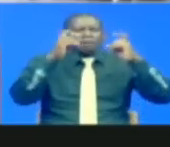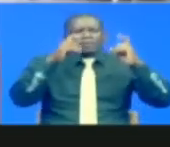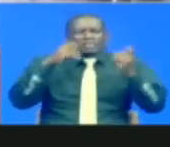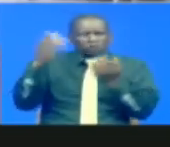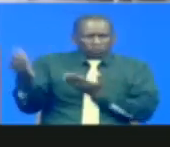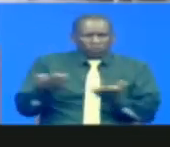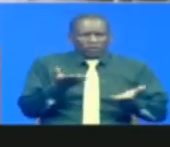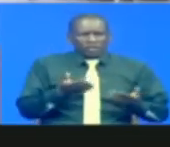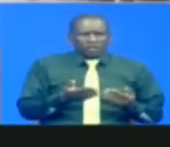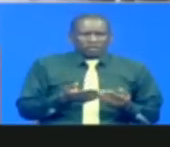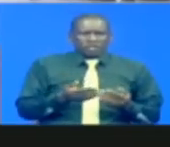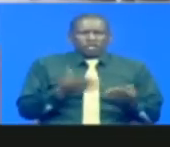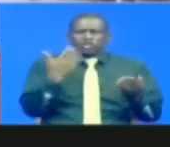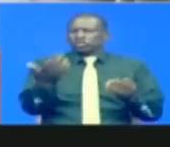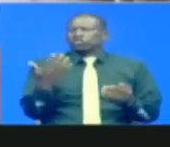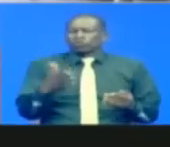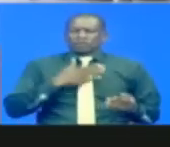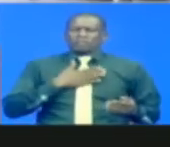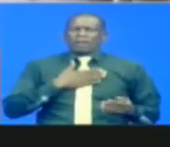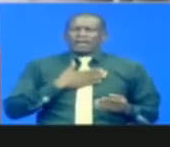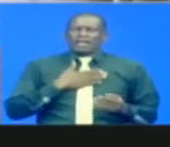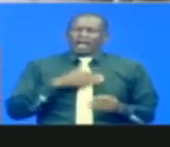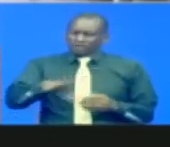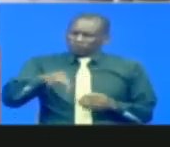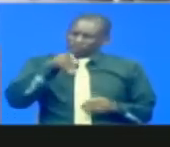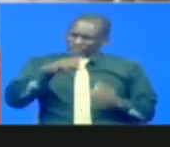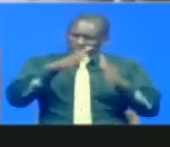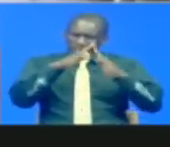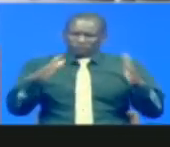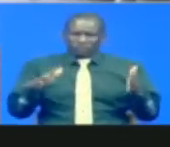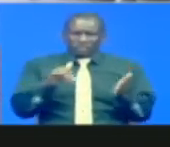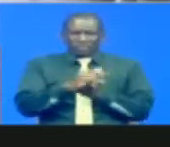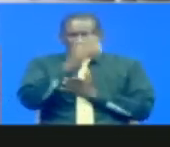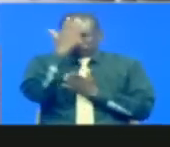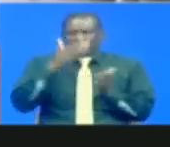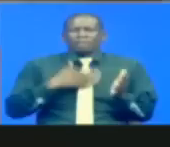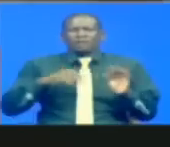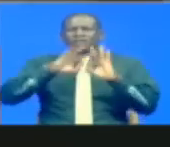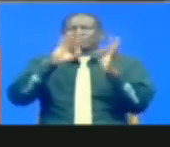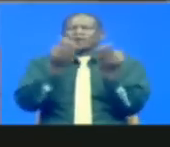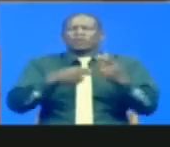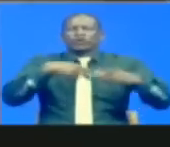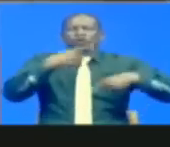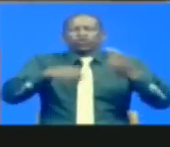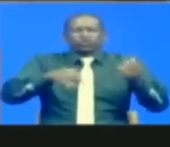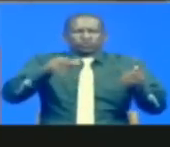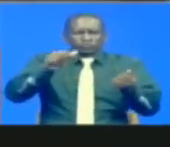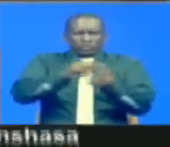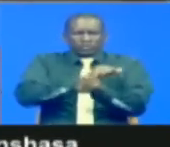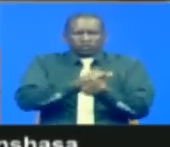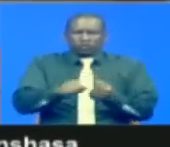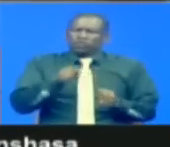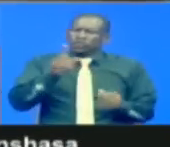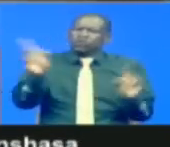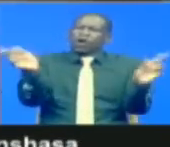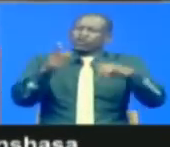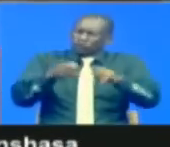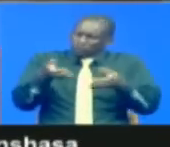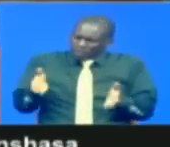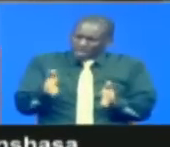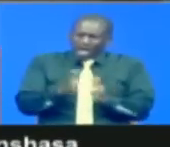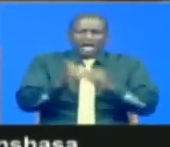Vitu zangu zimepatikana kwa hiyo nyumba ndio sababu boma langu linaendelea kusambaratika. Wewe si mtu wa hapa na picha zako